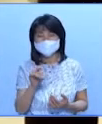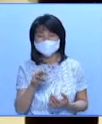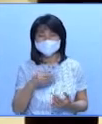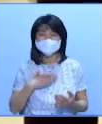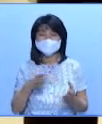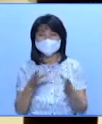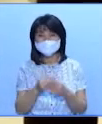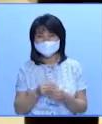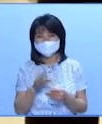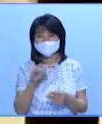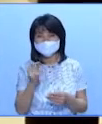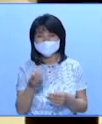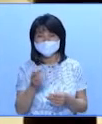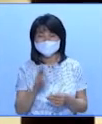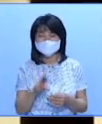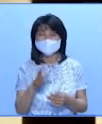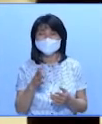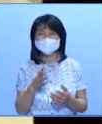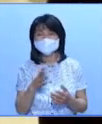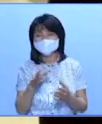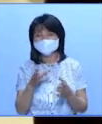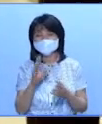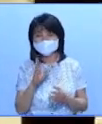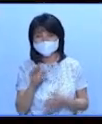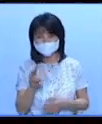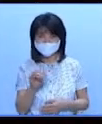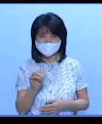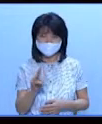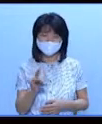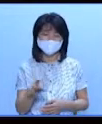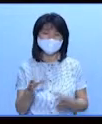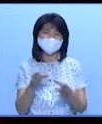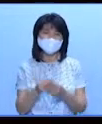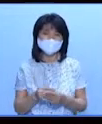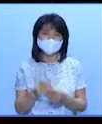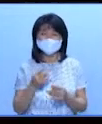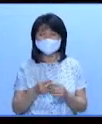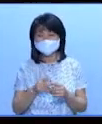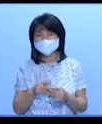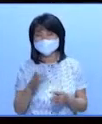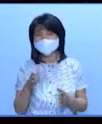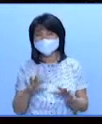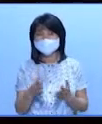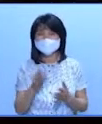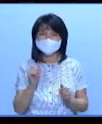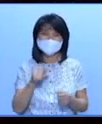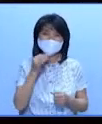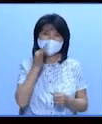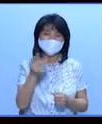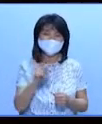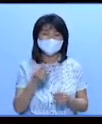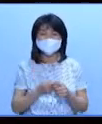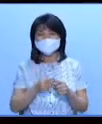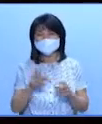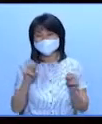біргеміз акциясын қолдап, қазіргі таңда волонтерлер қатарына қосылып отыр. Бұл жағдайда өте бір қуанышты жағдай деп айтуға болады, себебі